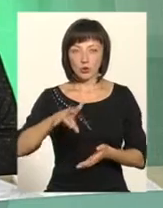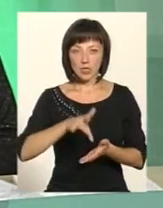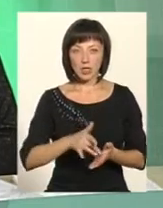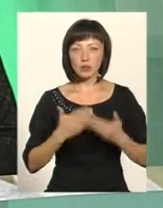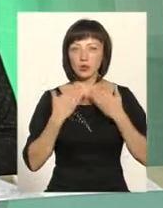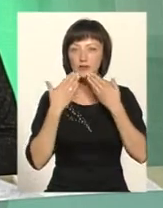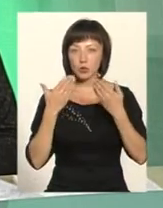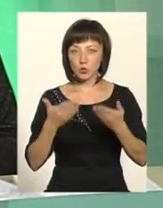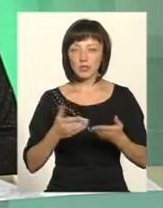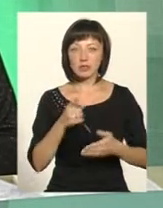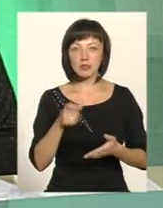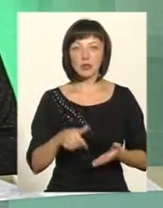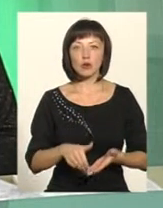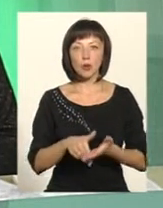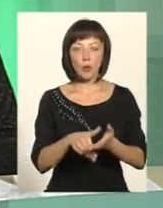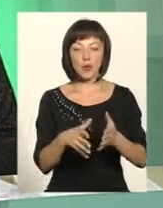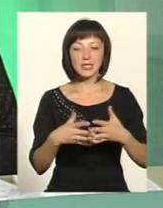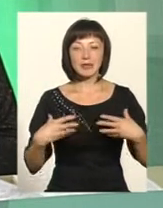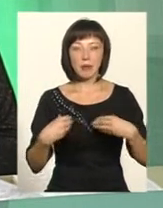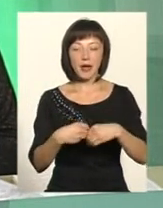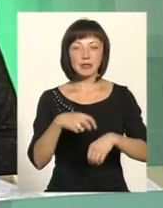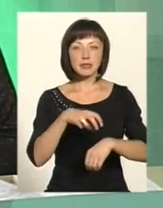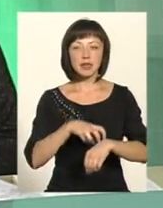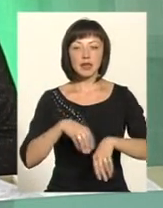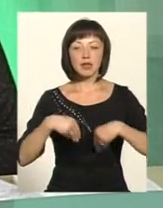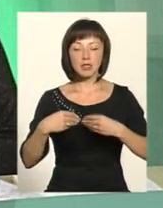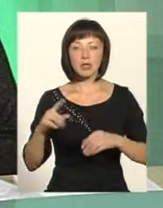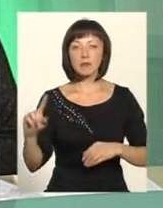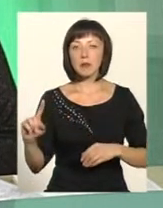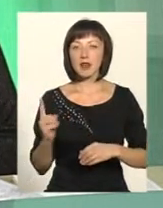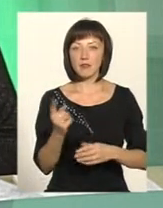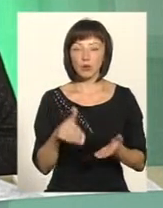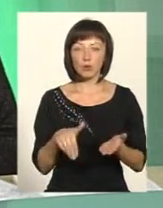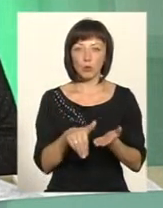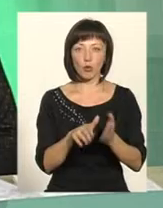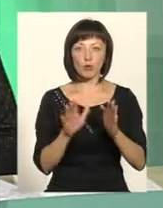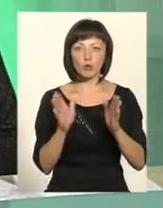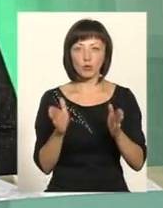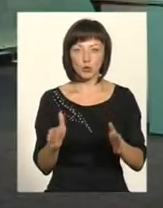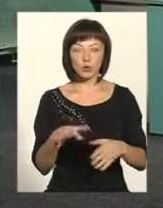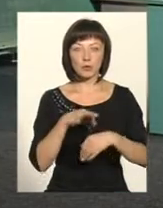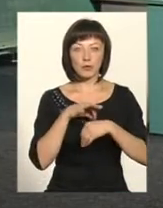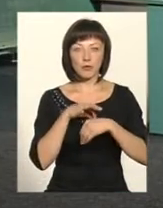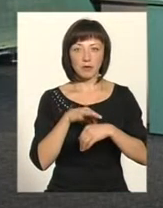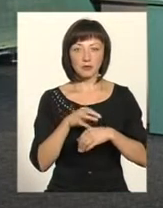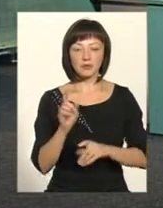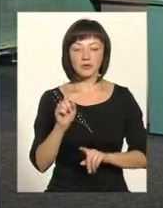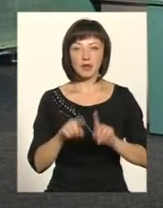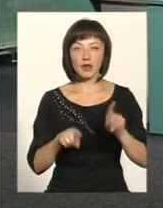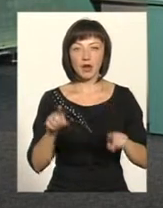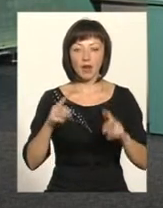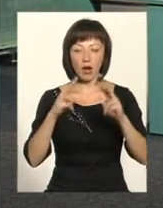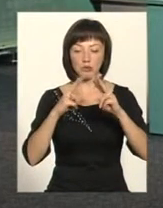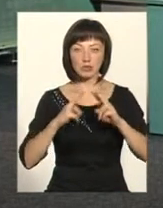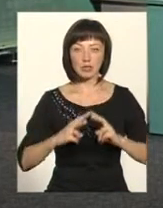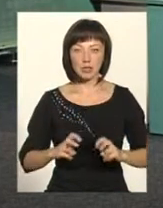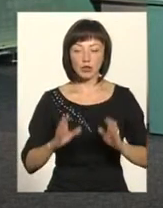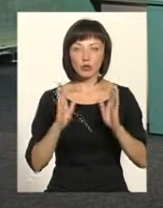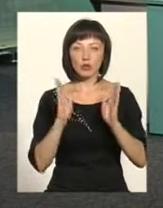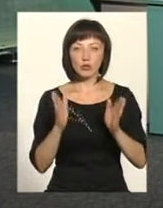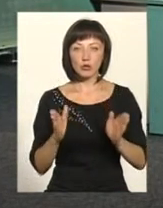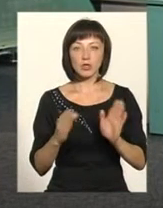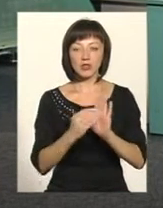за допомогою, сімейний лікар надасть первинну допомогу, будуть проведені деякі обстеження, буде